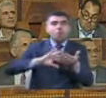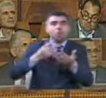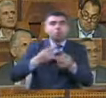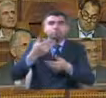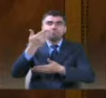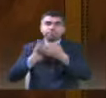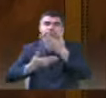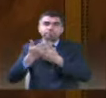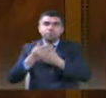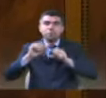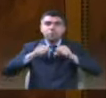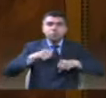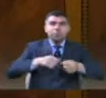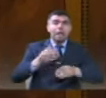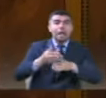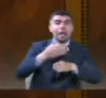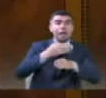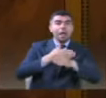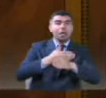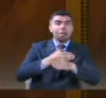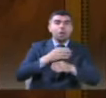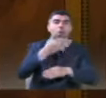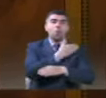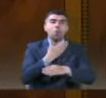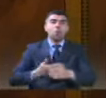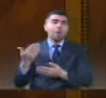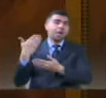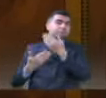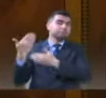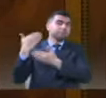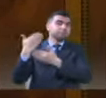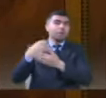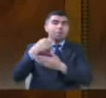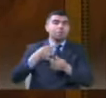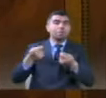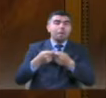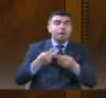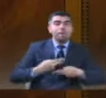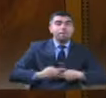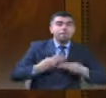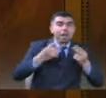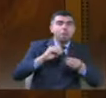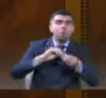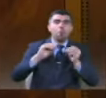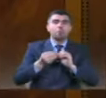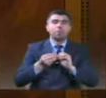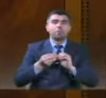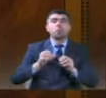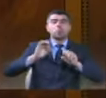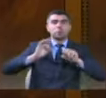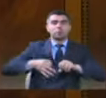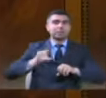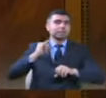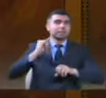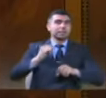المساس بالمكتسبات المحققة قبلكم، اعتماد منظور شمولي يرفض التجزيء والانتقائية للمشاكل الاجتماعية، والتحلي بروح